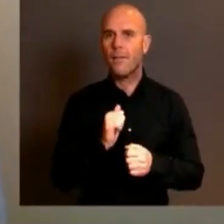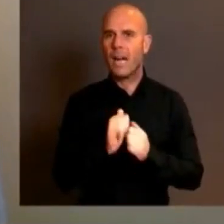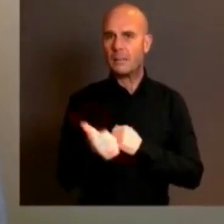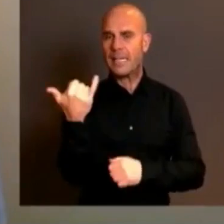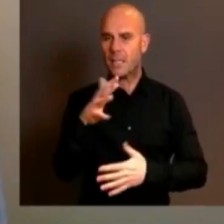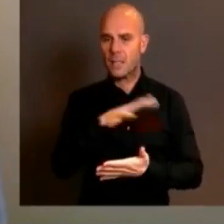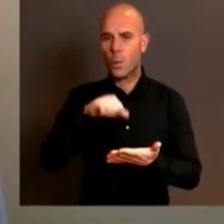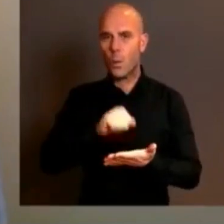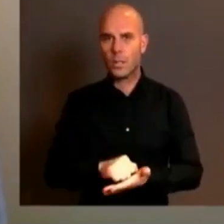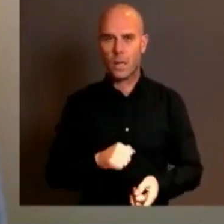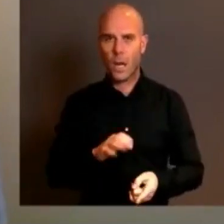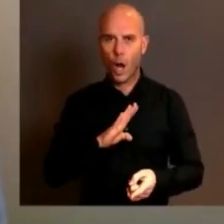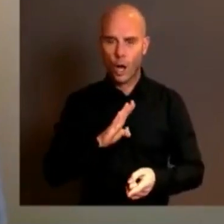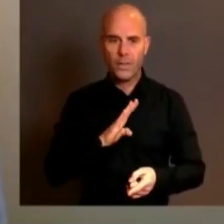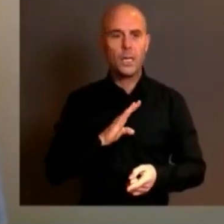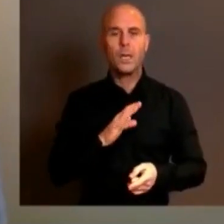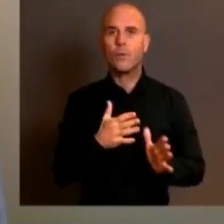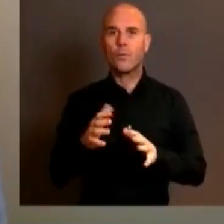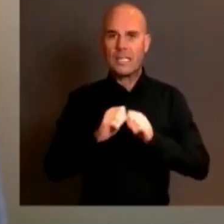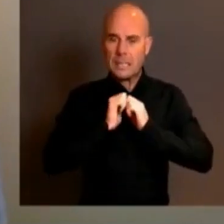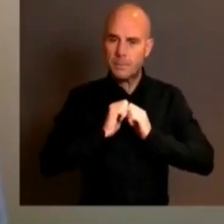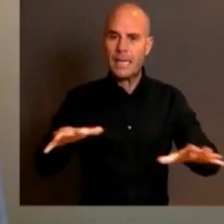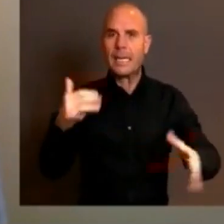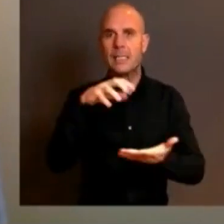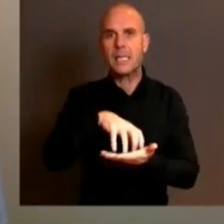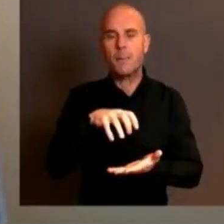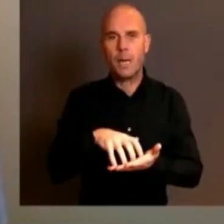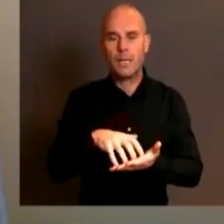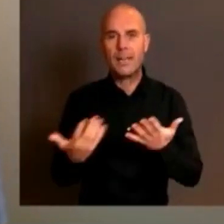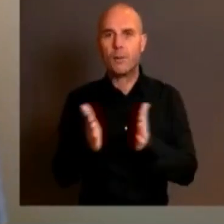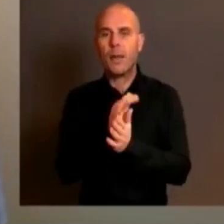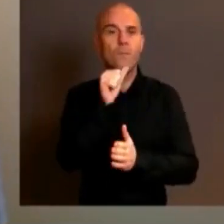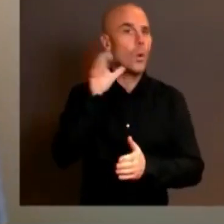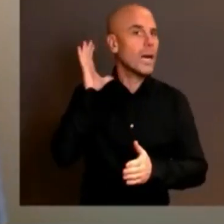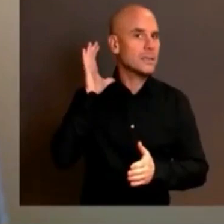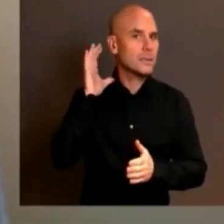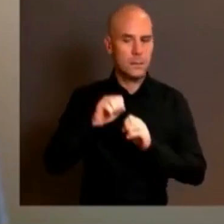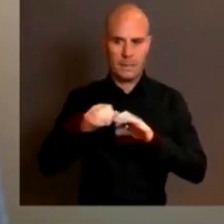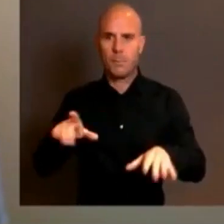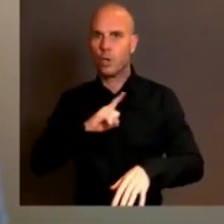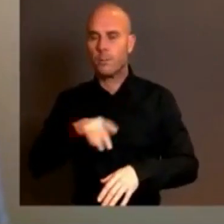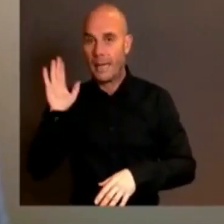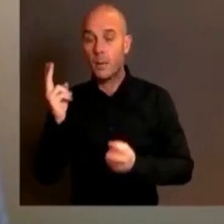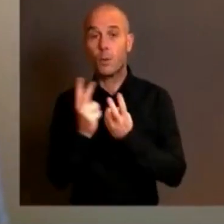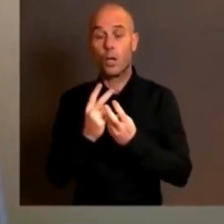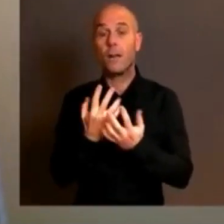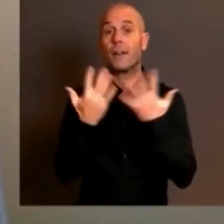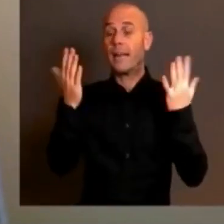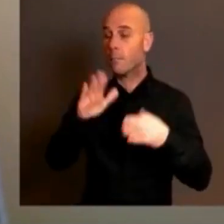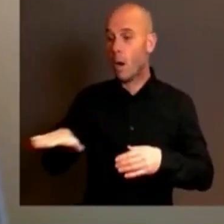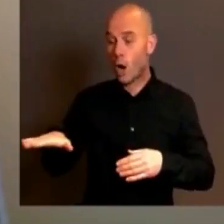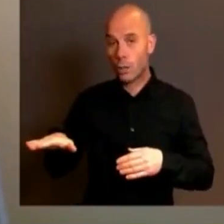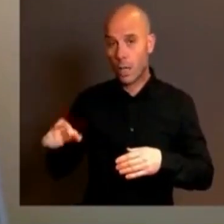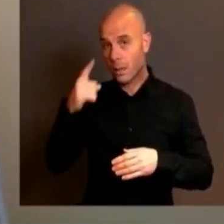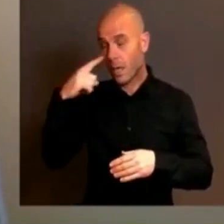jag, en betydligt större smittspridning i samhället än vad vi hade i våras. Och det betyder ju förstås att även fler barn drabbas. Vi testar